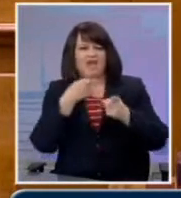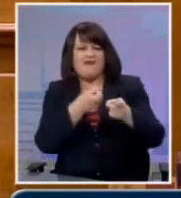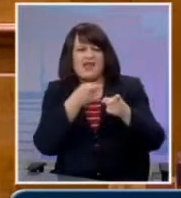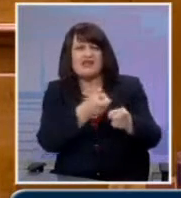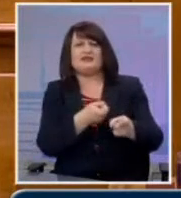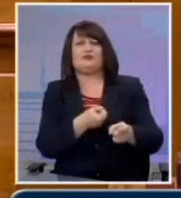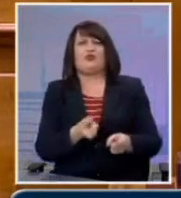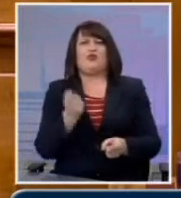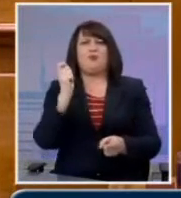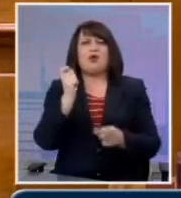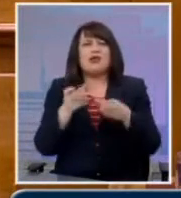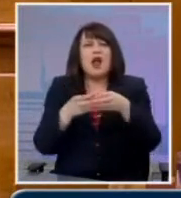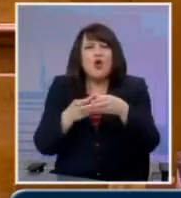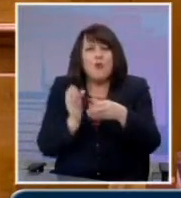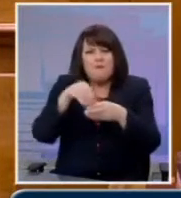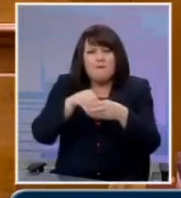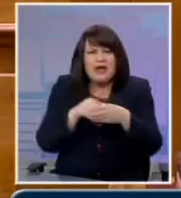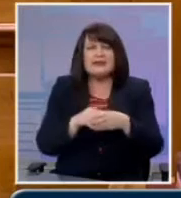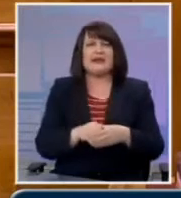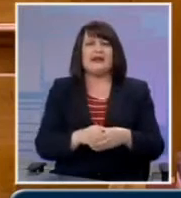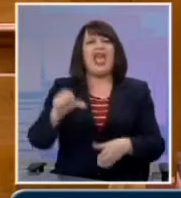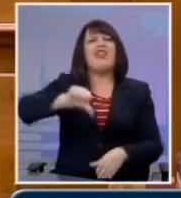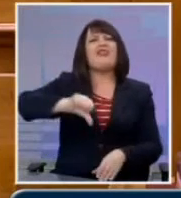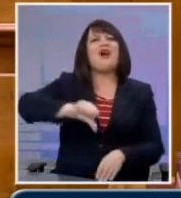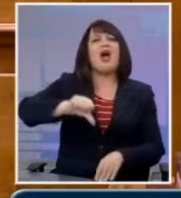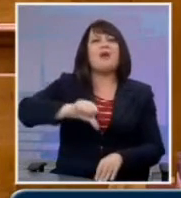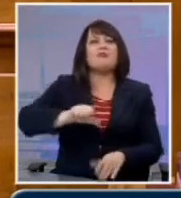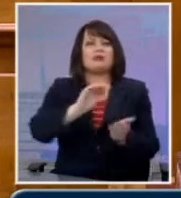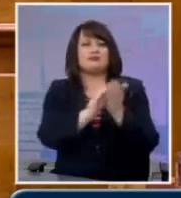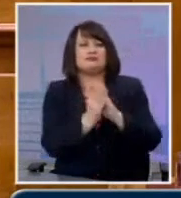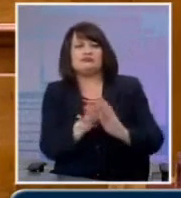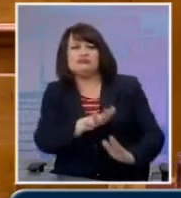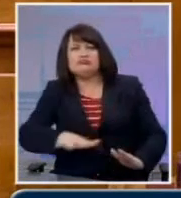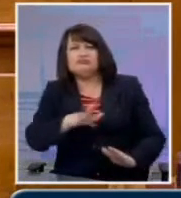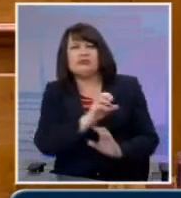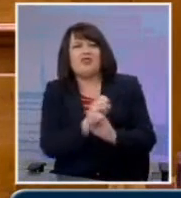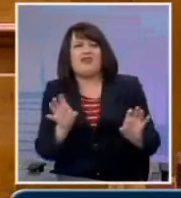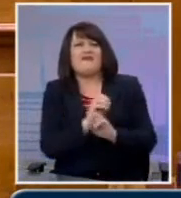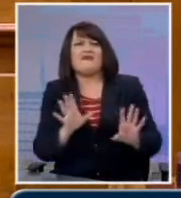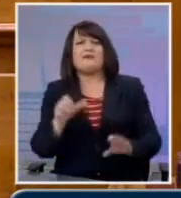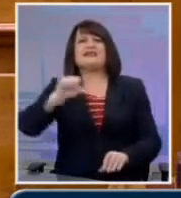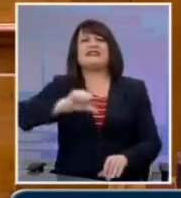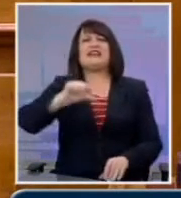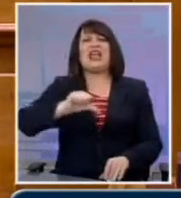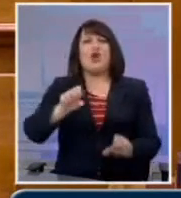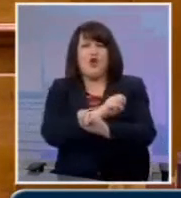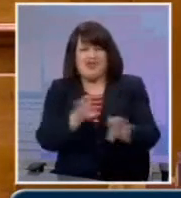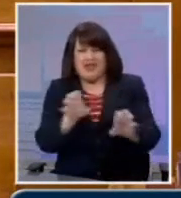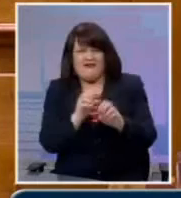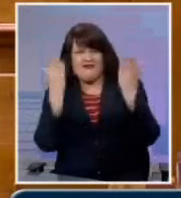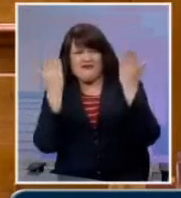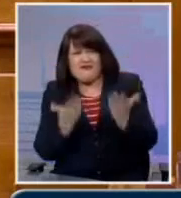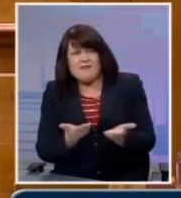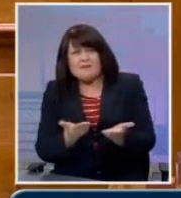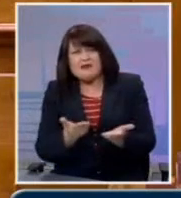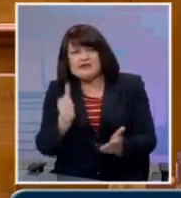κομματικούς υπαλλήλους. Το παρακράτος της ΕΙΔΑΠ, που διαφήμιζε το νερό και συνεχίζει να διαφημίζει το